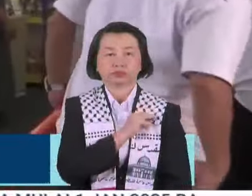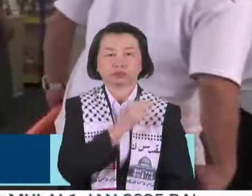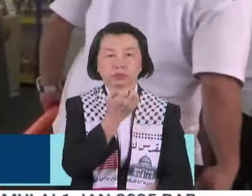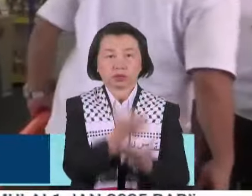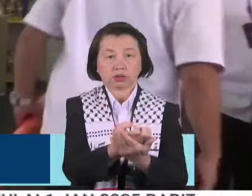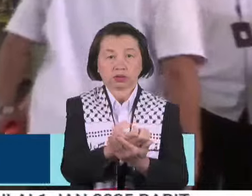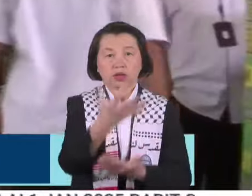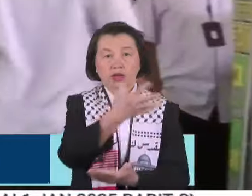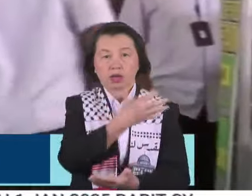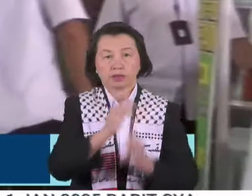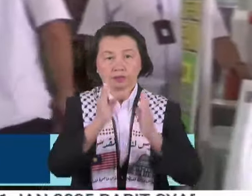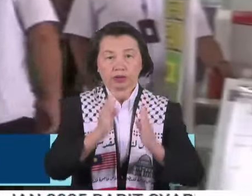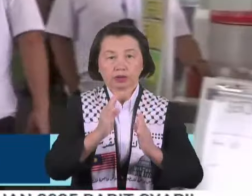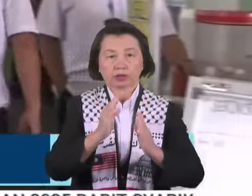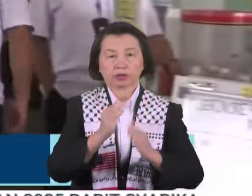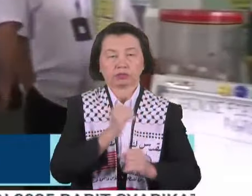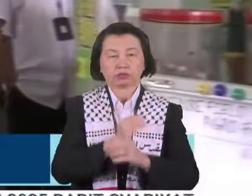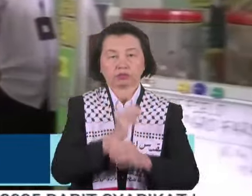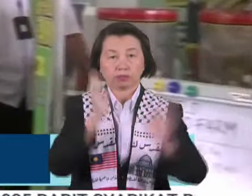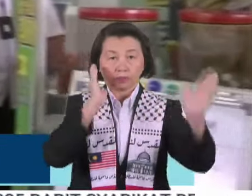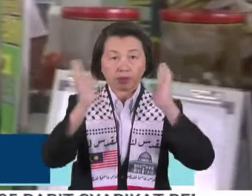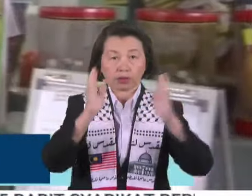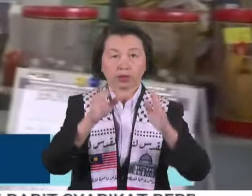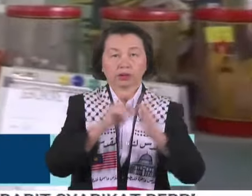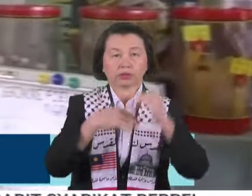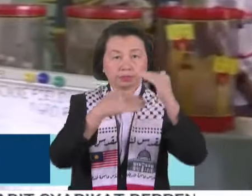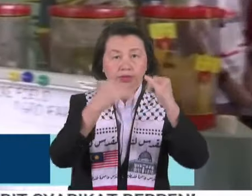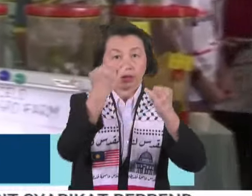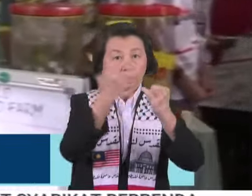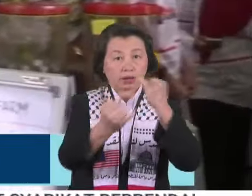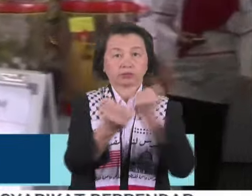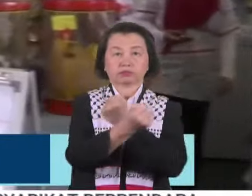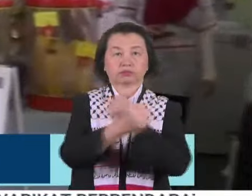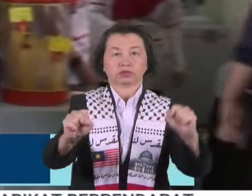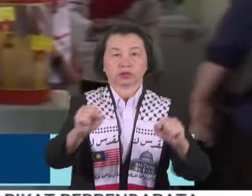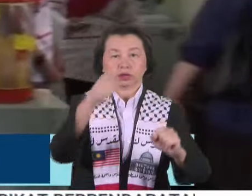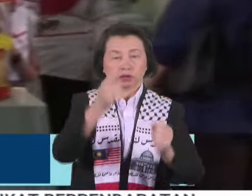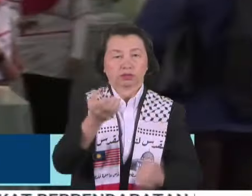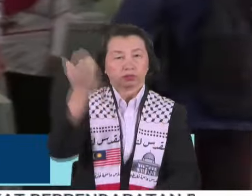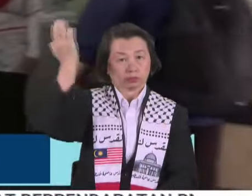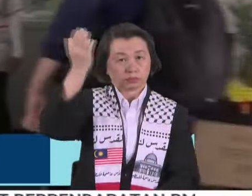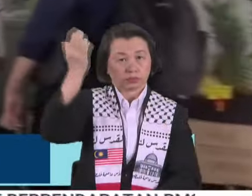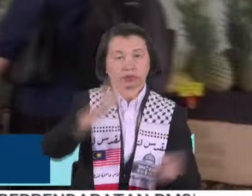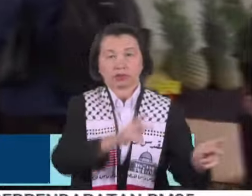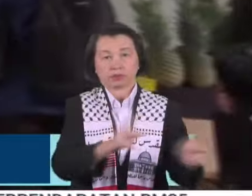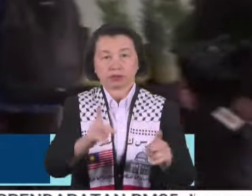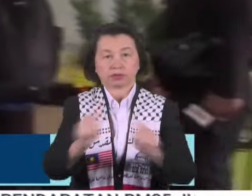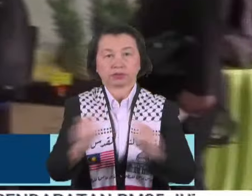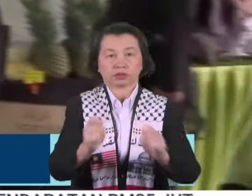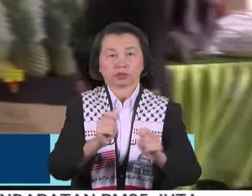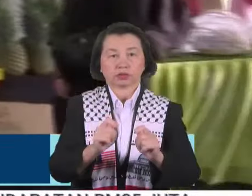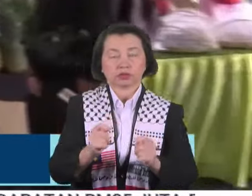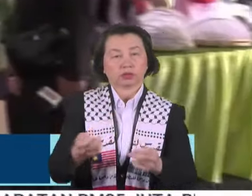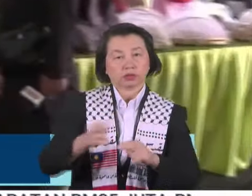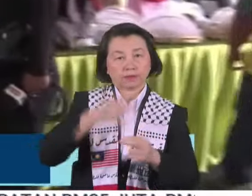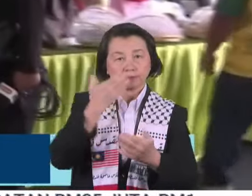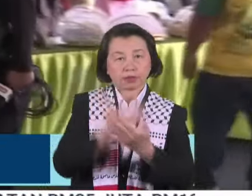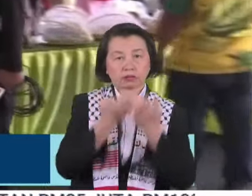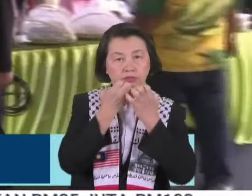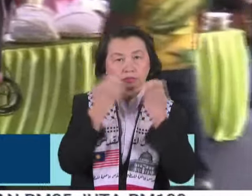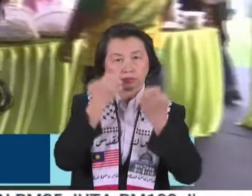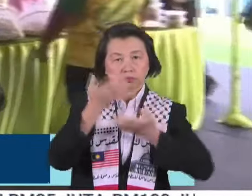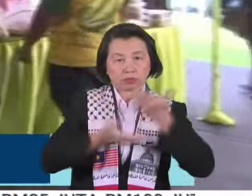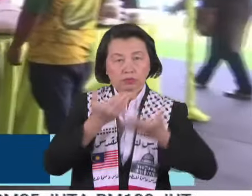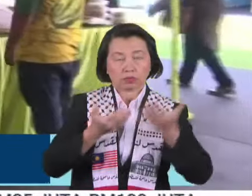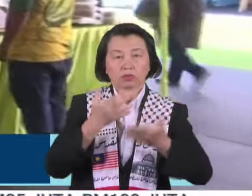Kementerian Ekonomi serta Perbadanan Produktiviti Malaysia di peringkat akhir persiapan untuk membentangkan pelan tindakan menambah baik kecekapan proses